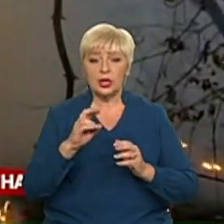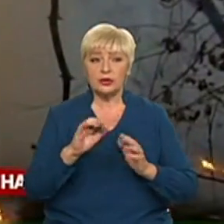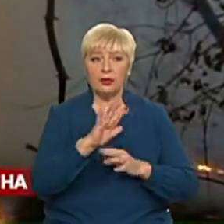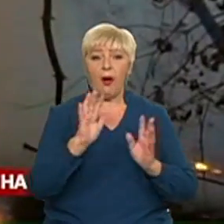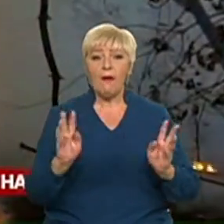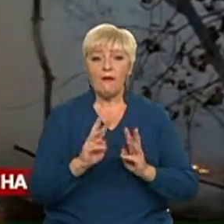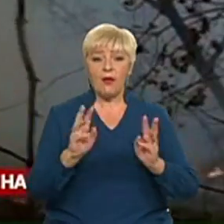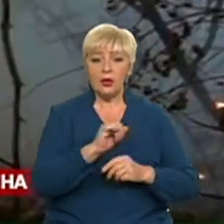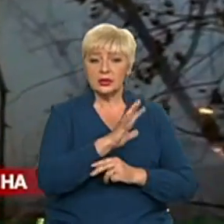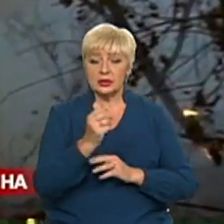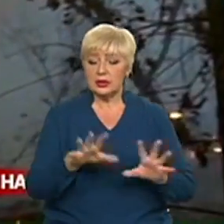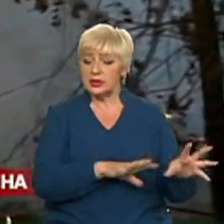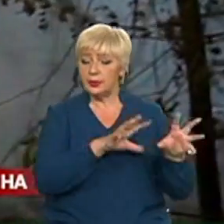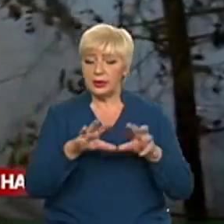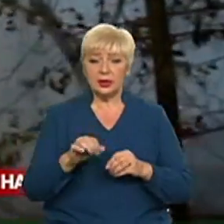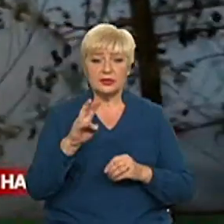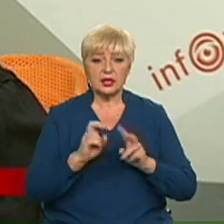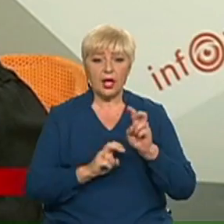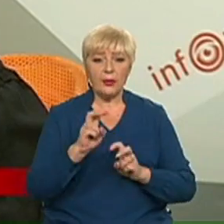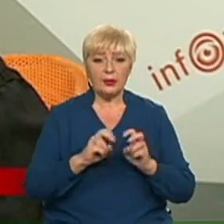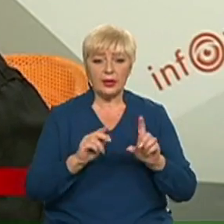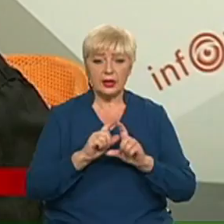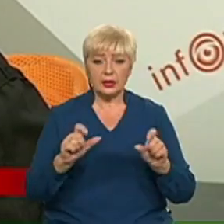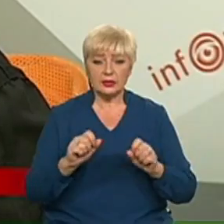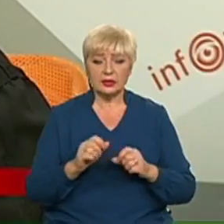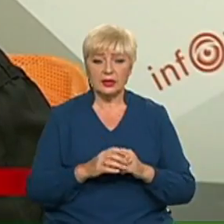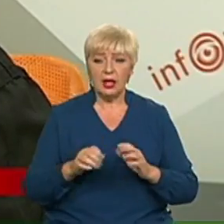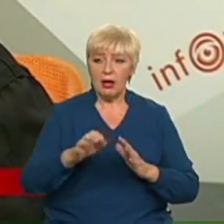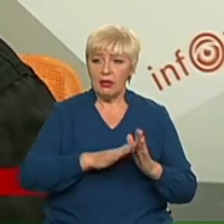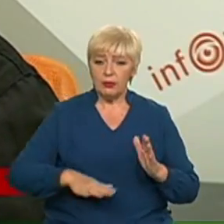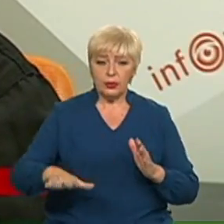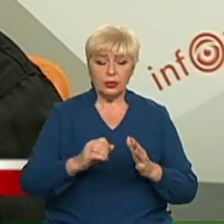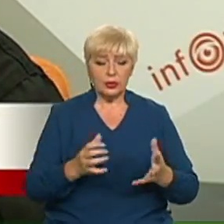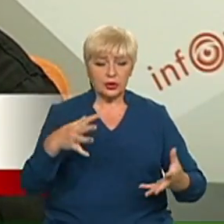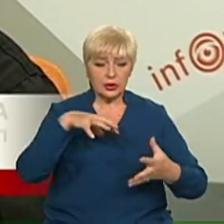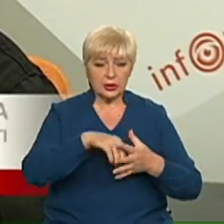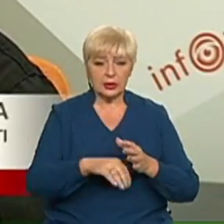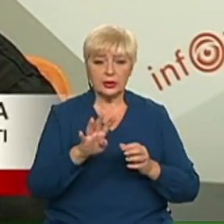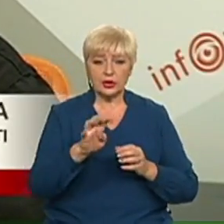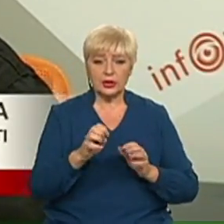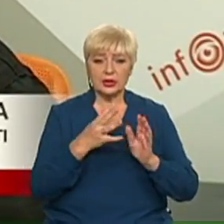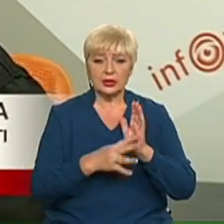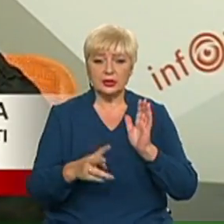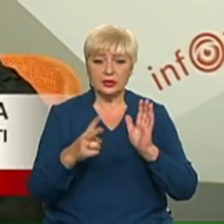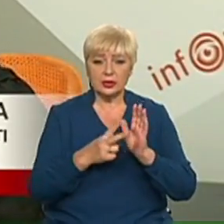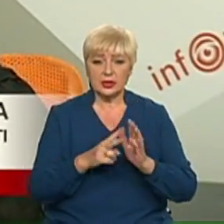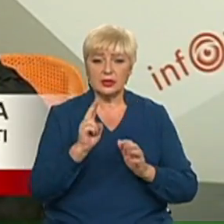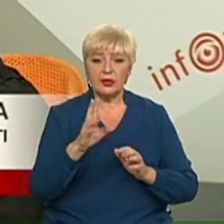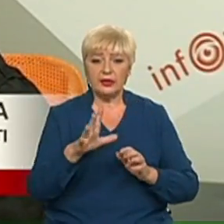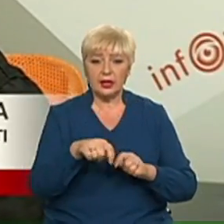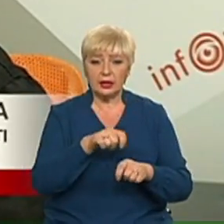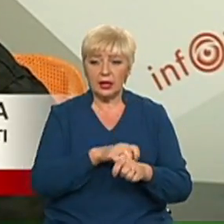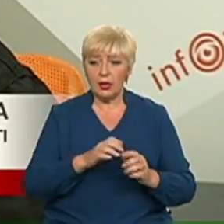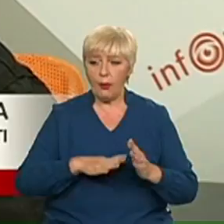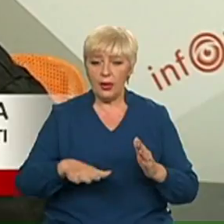лісу перекинувся на підприємство. Загальна площа склала 497 квадратних метрів,